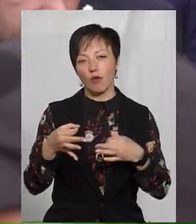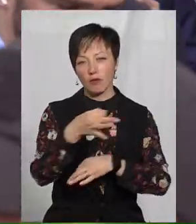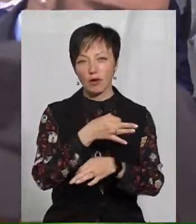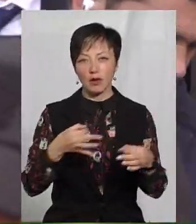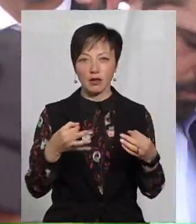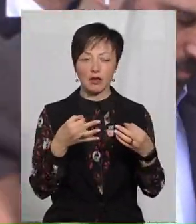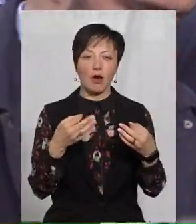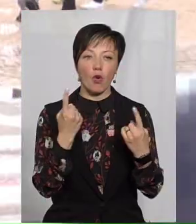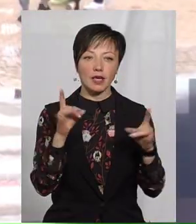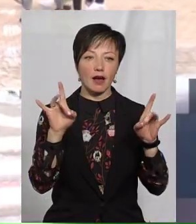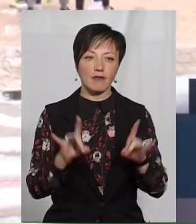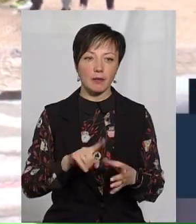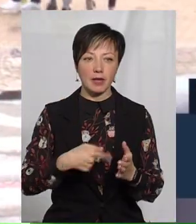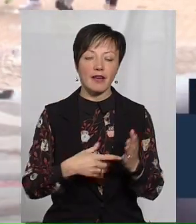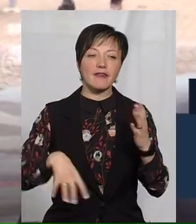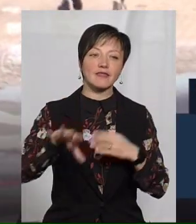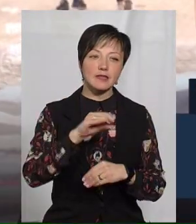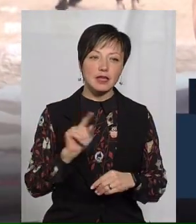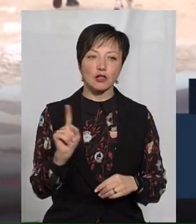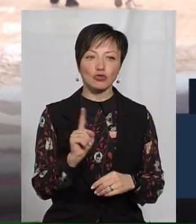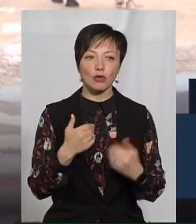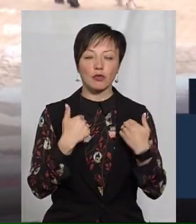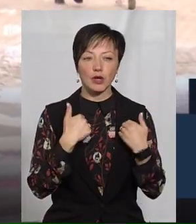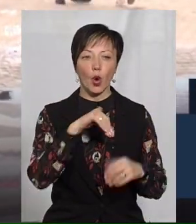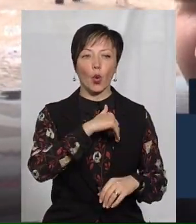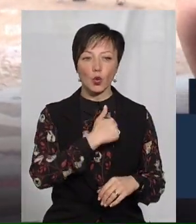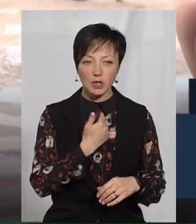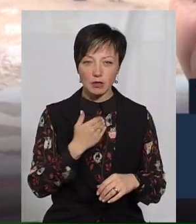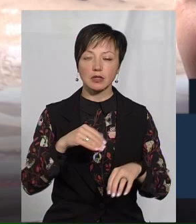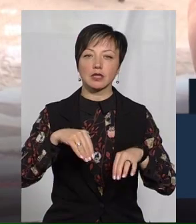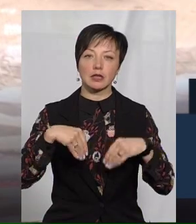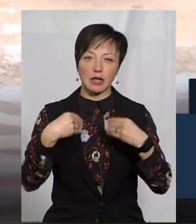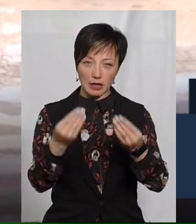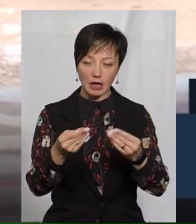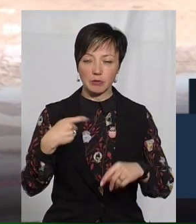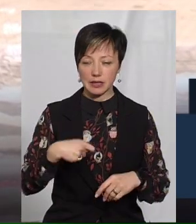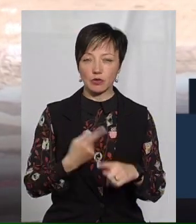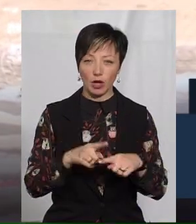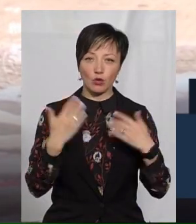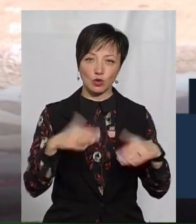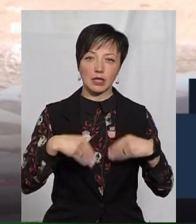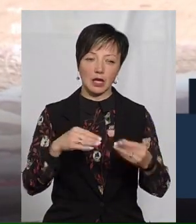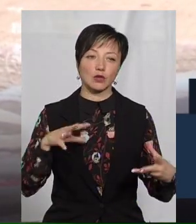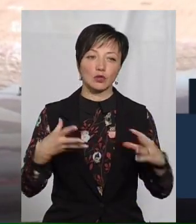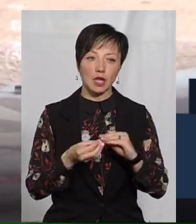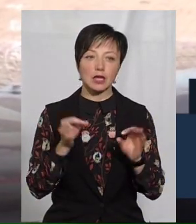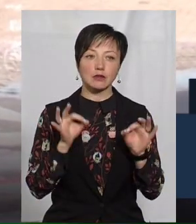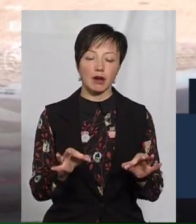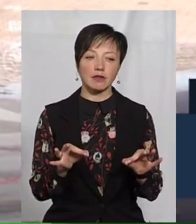із кав'ярень міста. Все, що, власне, мені сьогодні хотілося надати, я надав. Це вже результат, тому що,